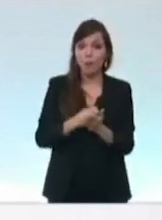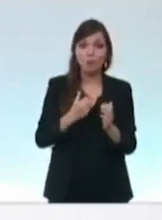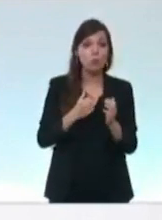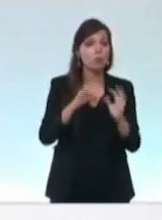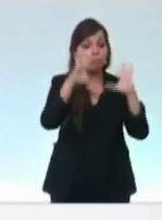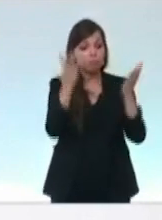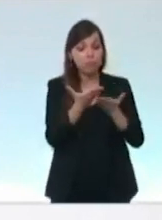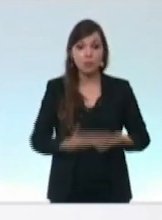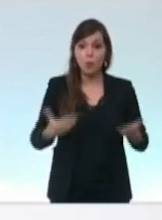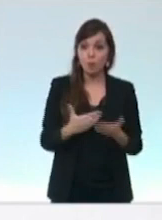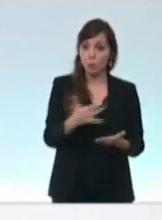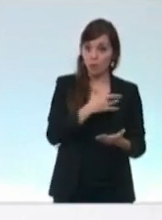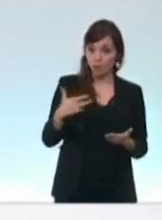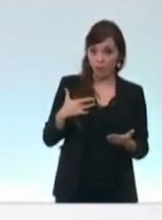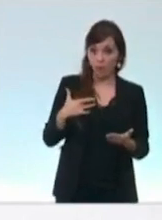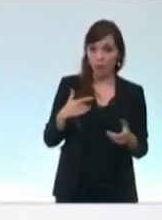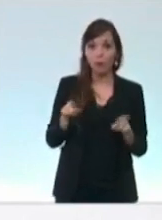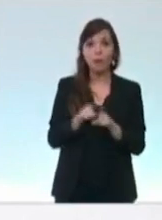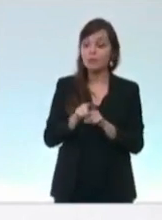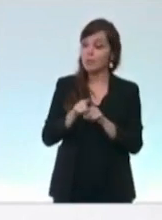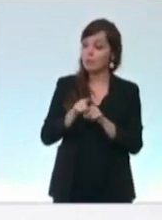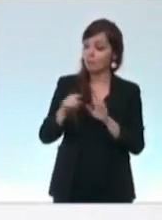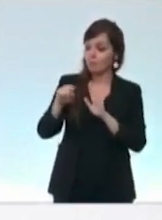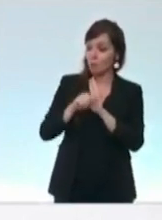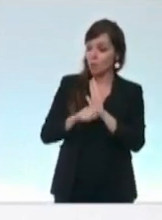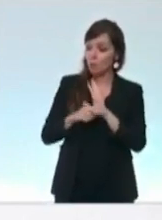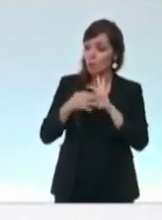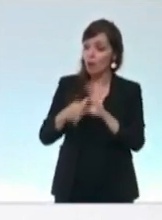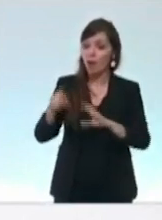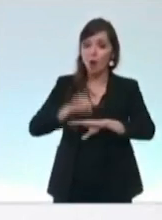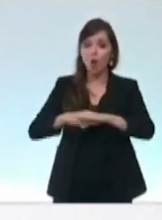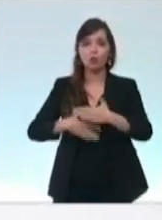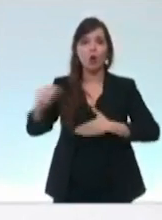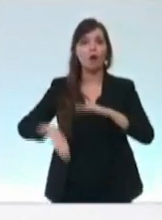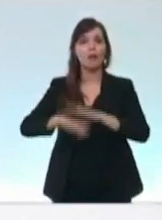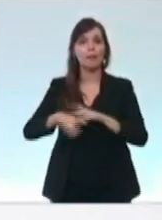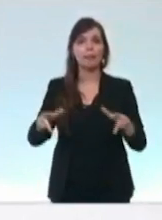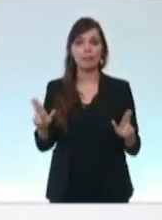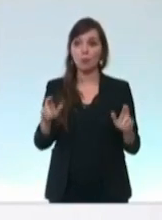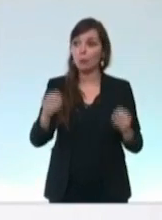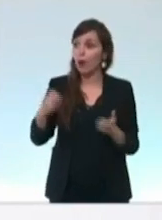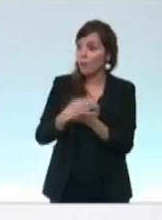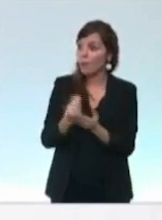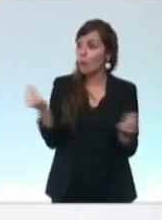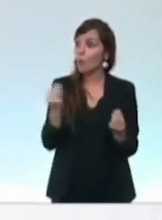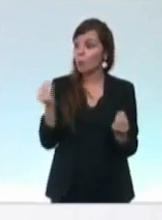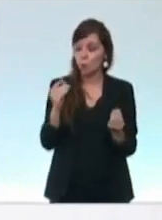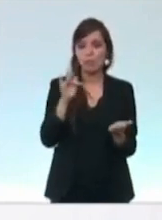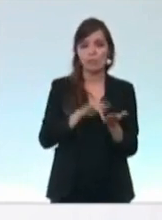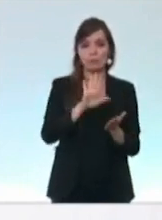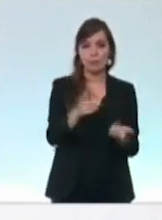sanitaire et les mesures relatives au couvre-feu sont disponibles sur le site du gouvernement